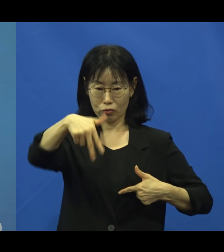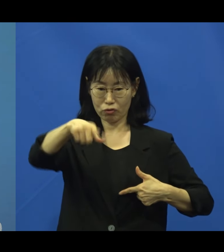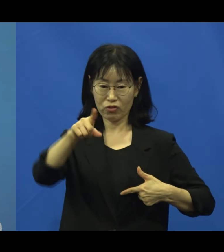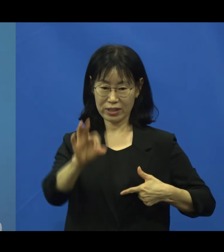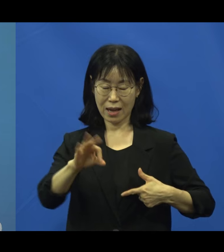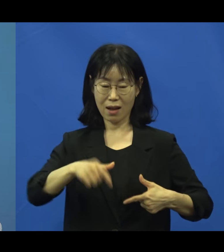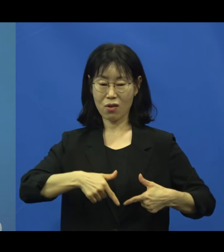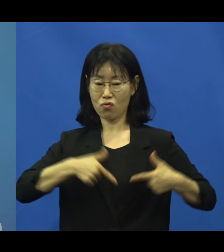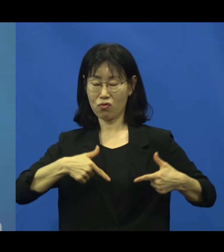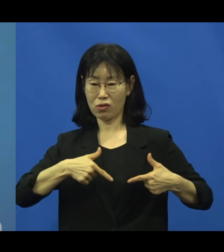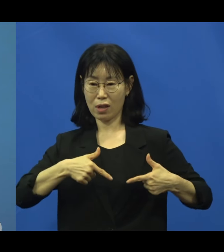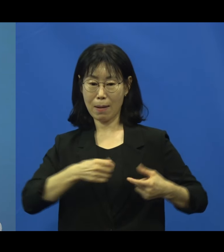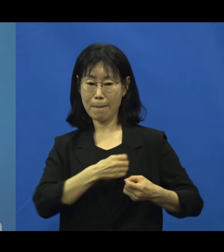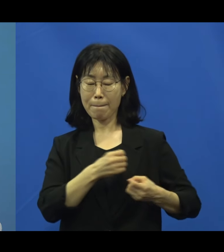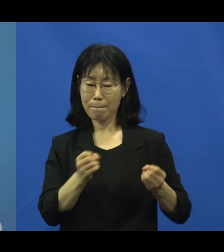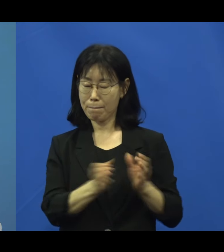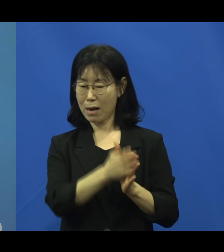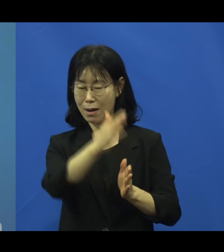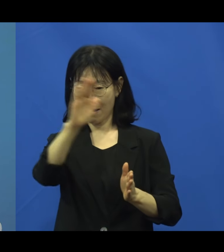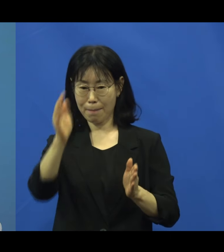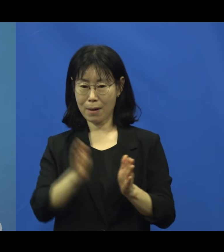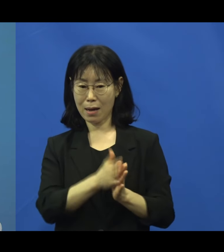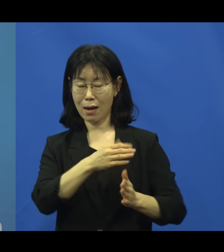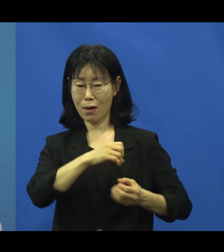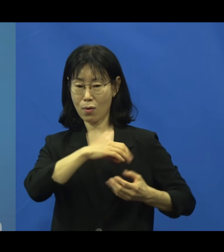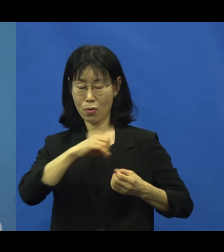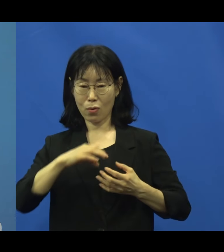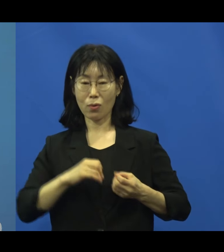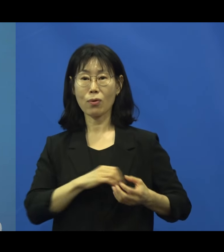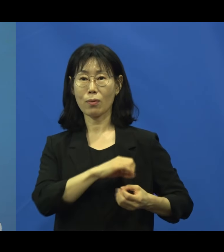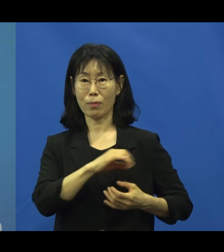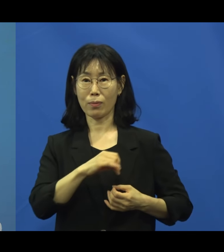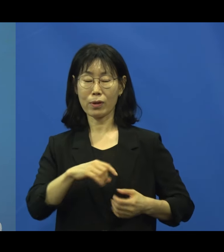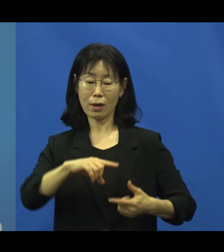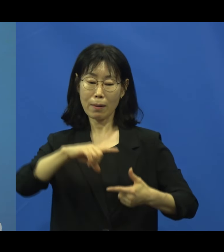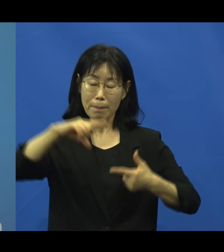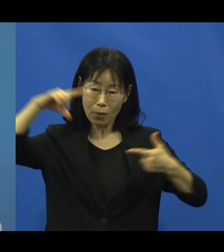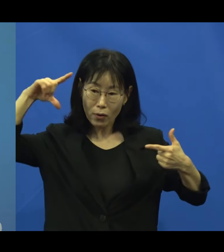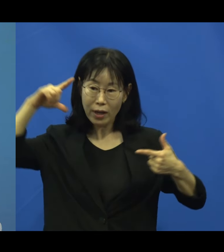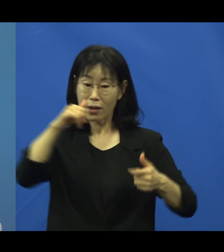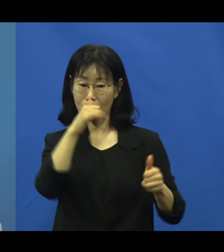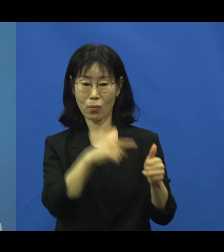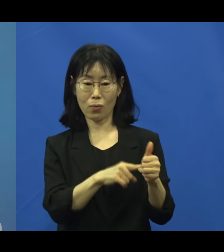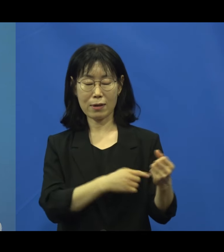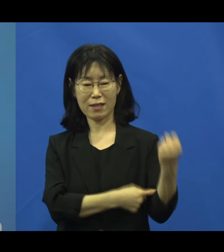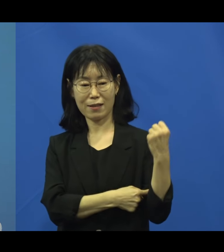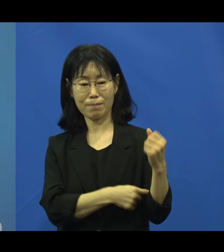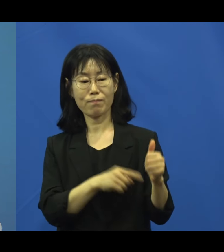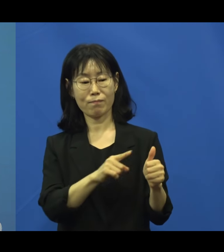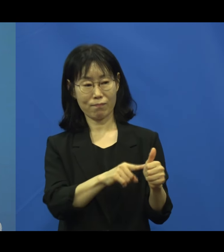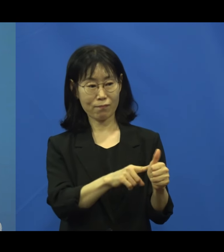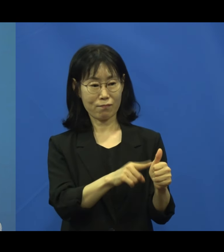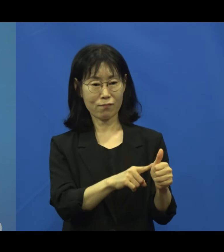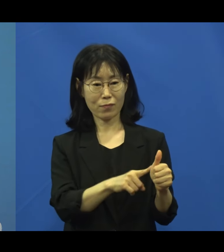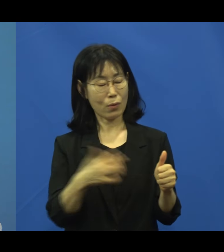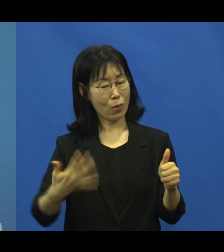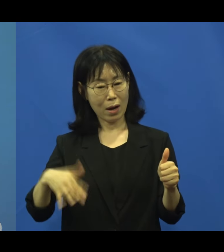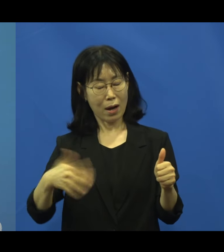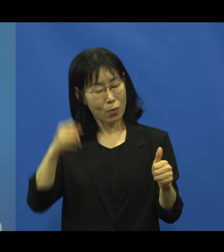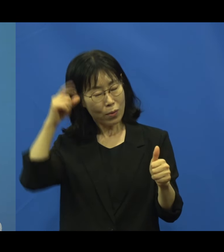그러니까 이 뭐예요? 이 나만 장군은 돈도 가졌고 명예도 가졌고 권력도 가지고 있는 거예요. 와, 대단한